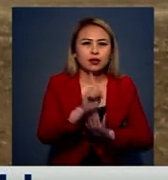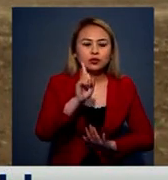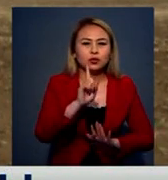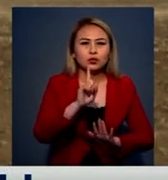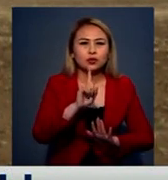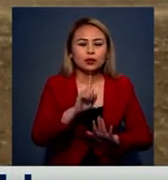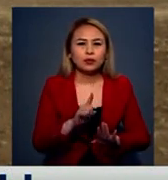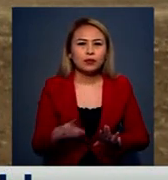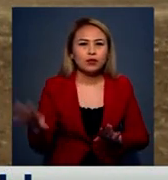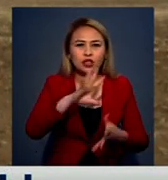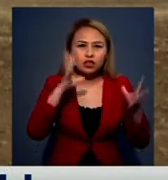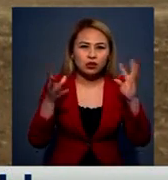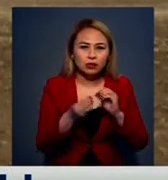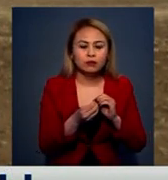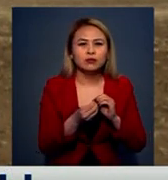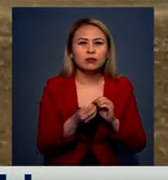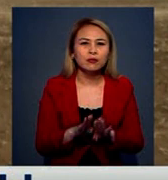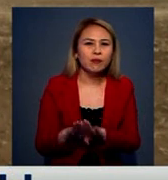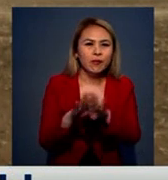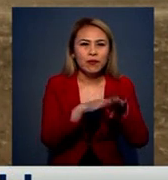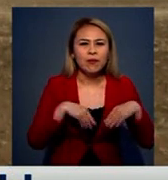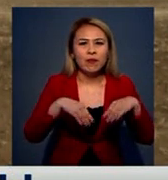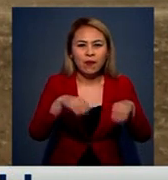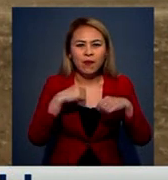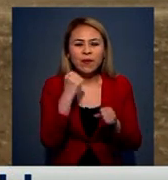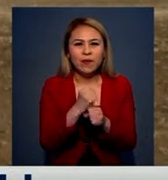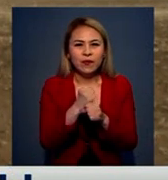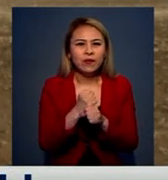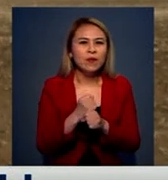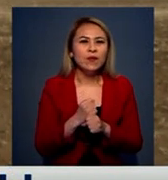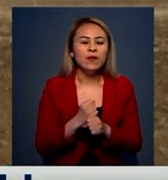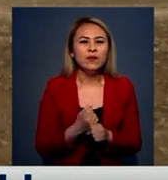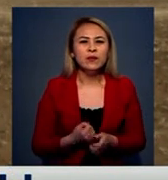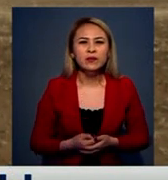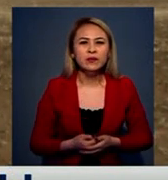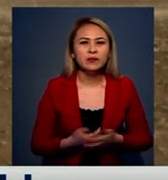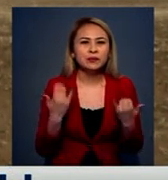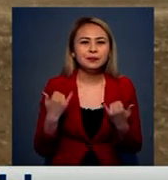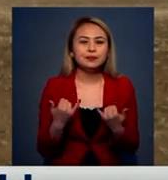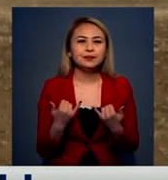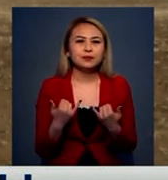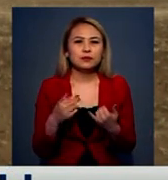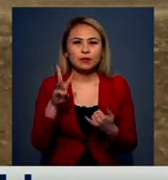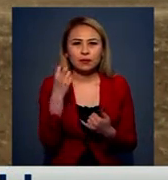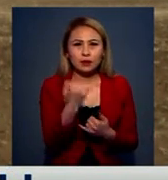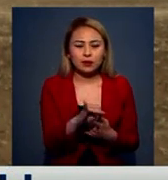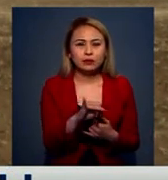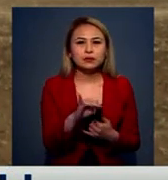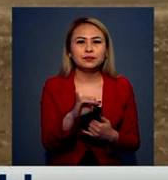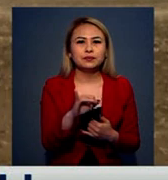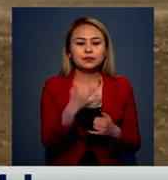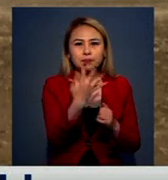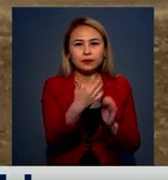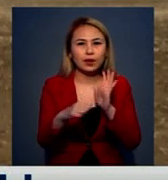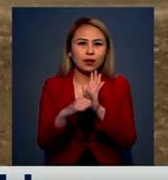Енді жаппай егіс жұмыстары біз ойлап отырмыз. Міне осы мамыр айын